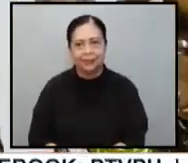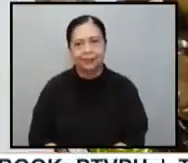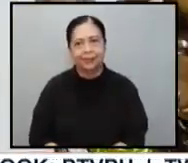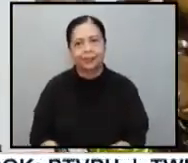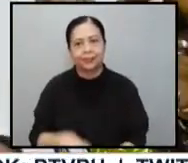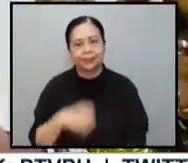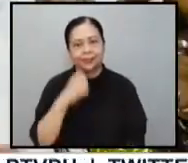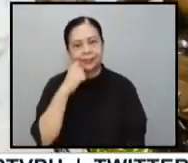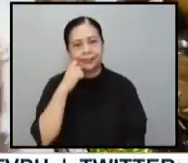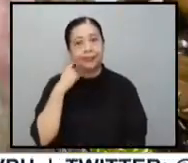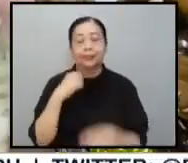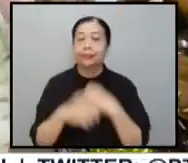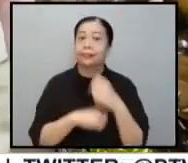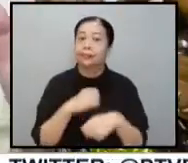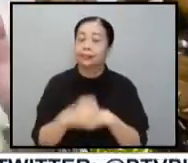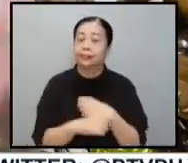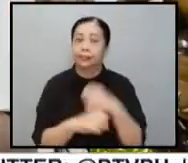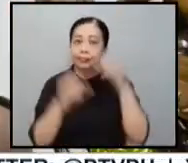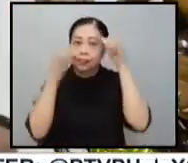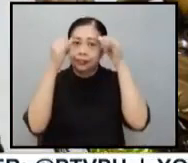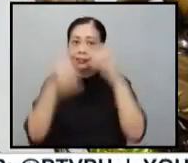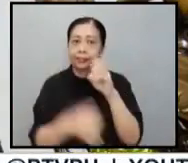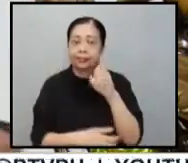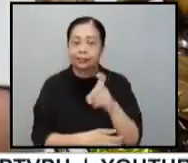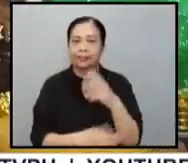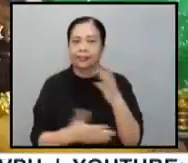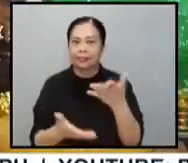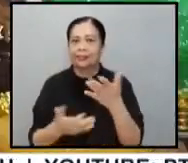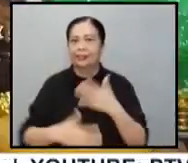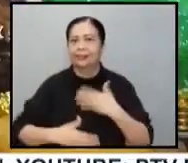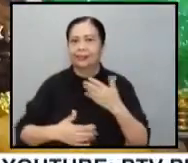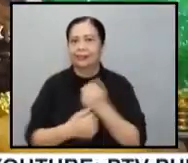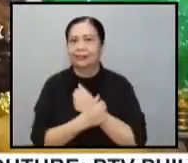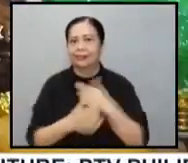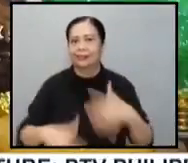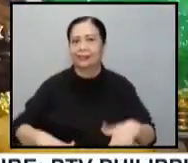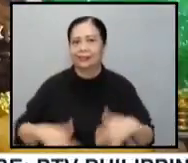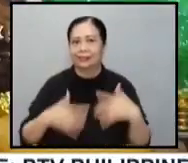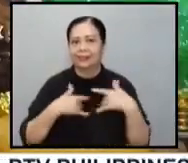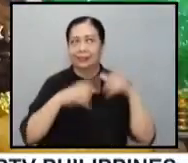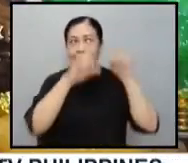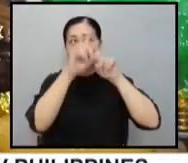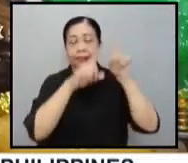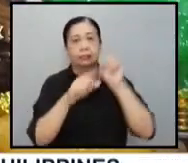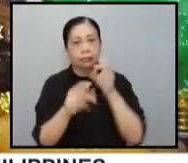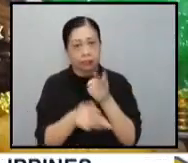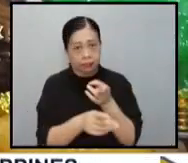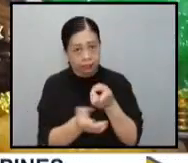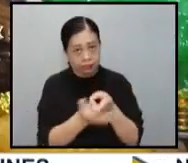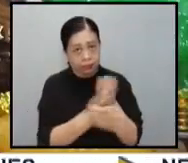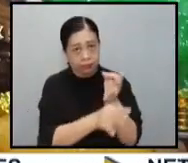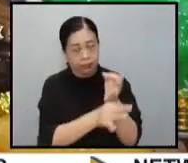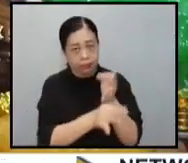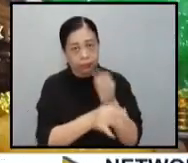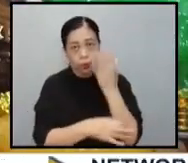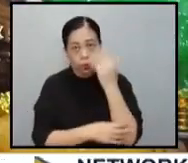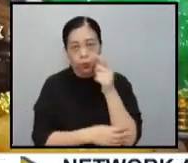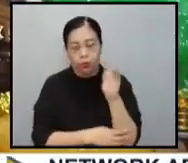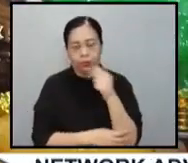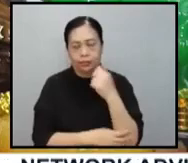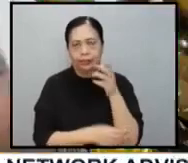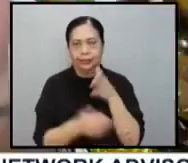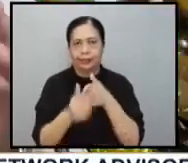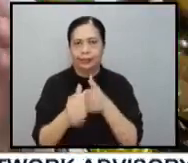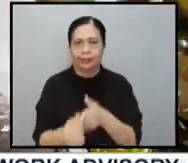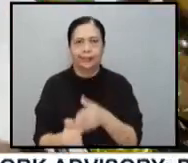Sa mga Year of the Ox tayo, nasa iyo ang masayang love life star. Maging tapat sa kanya dahil siya ang mag-guide at